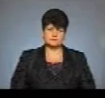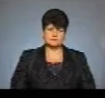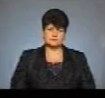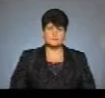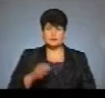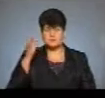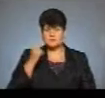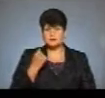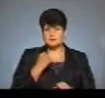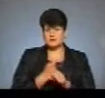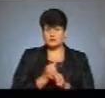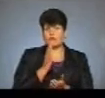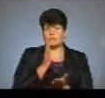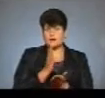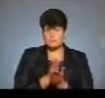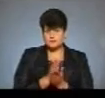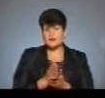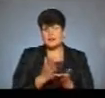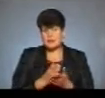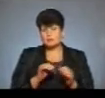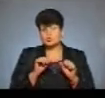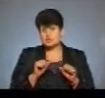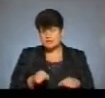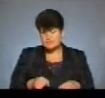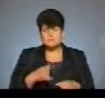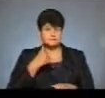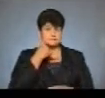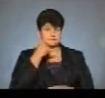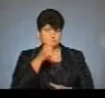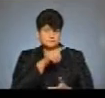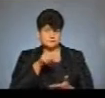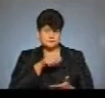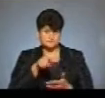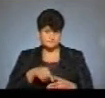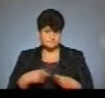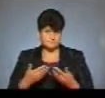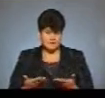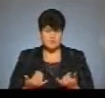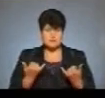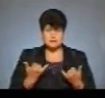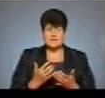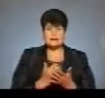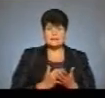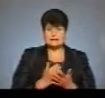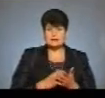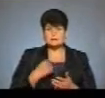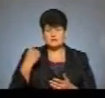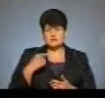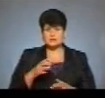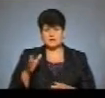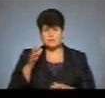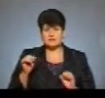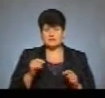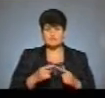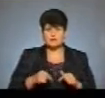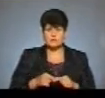Нагадаю, ми працюємо у прямому ефірі, тож є можливість телефонувати і ставити запитання. А у нашій студії кандидат психологічних наук, керівник відділу